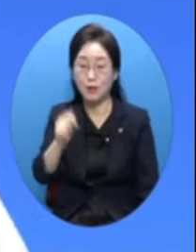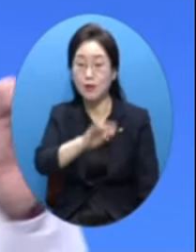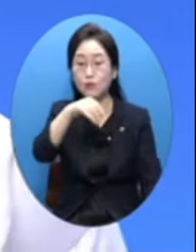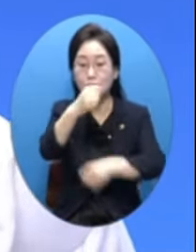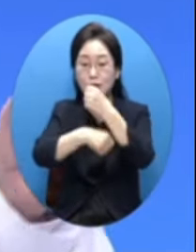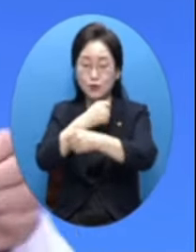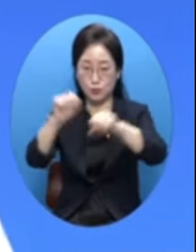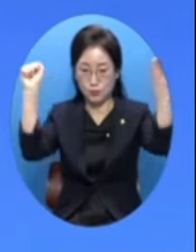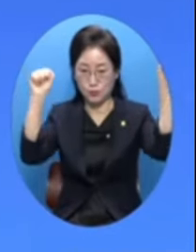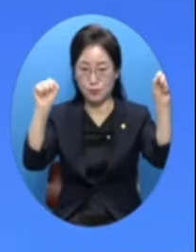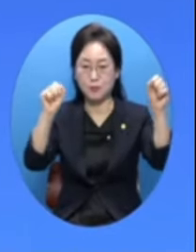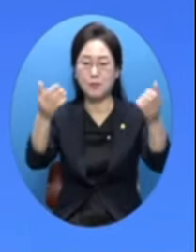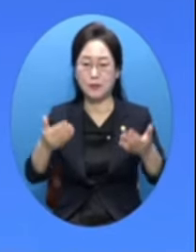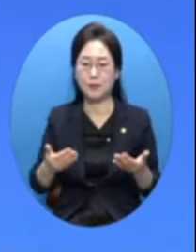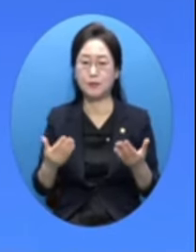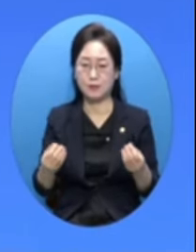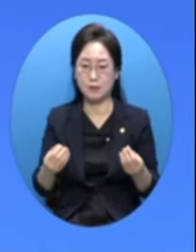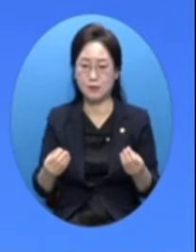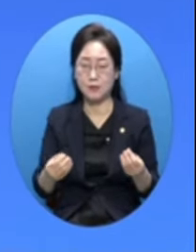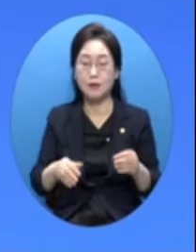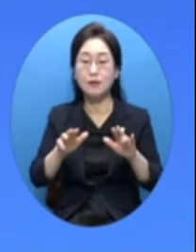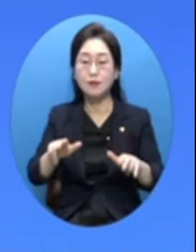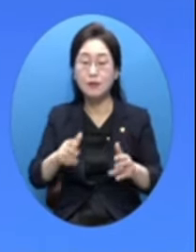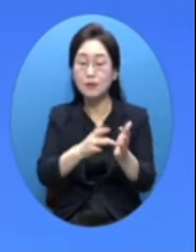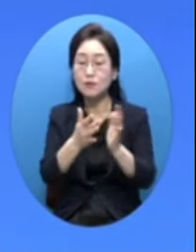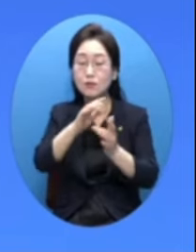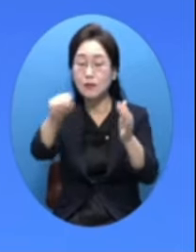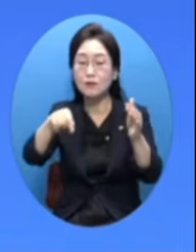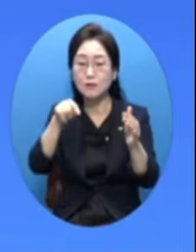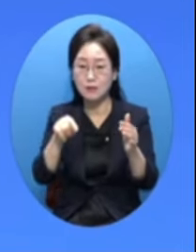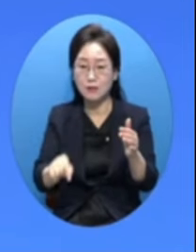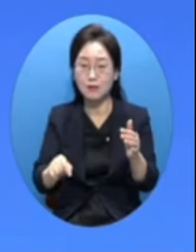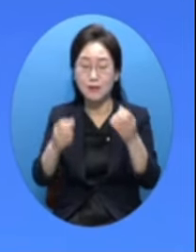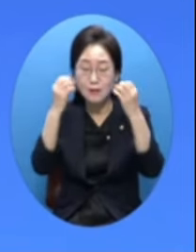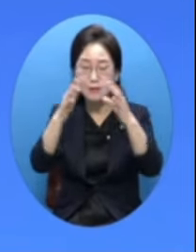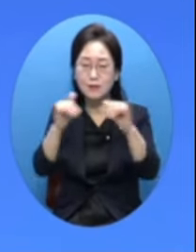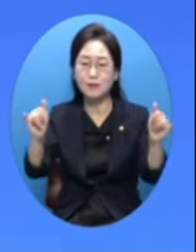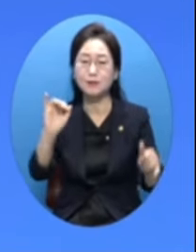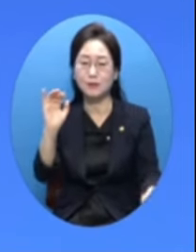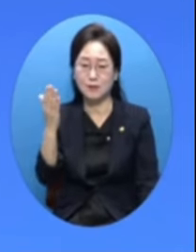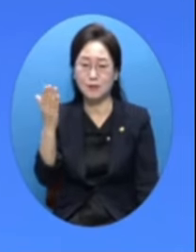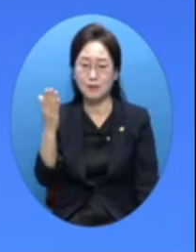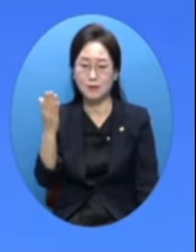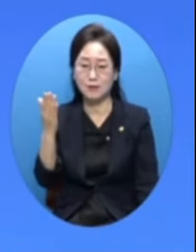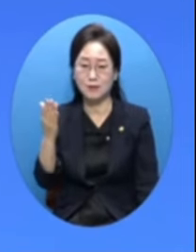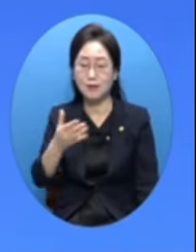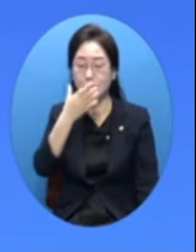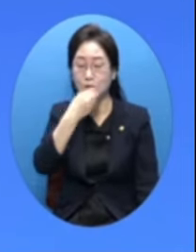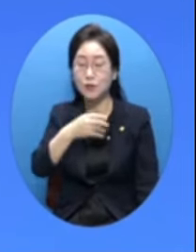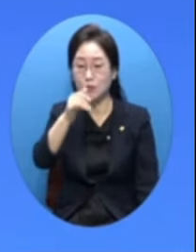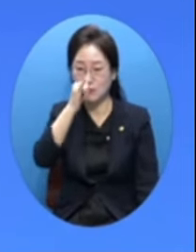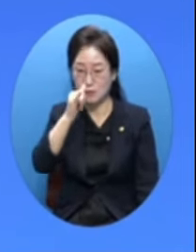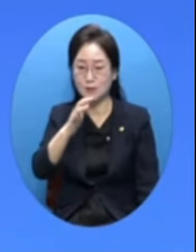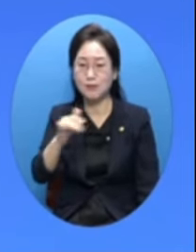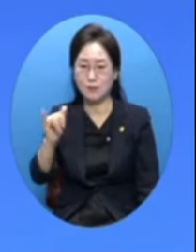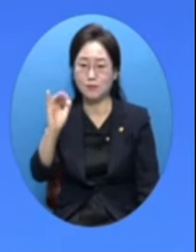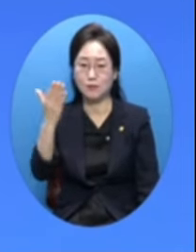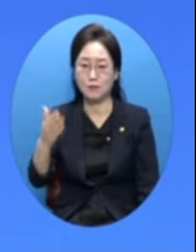자유를 받았습니다. 우리는 이제 예수님 안에서 새 사람이 되었습니다. 복 있는 인생을 살게